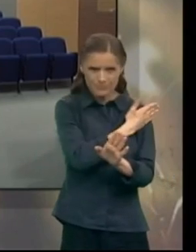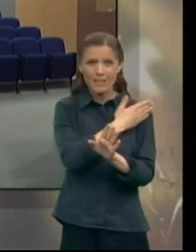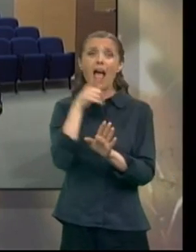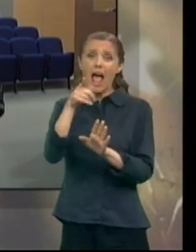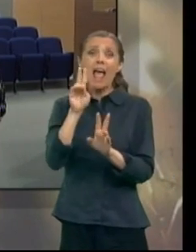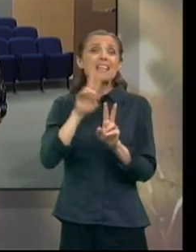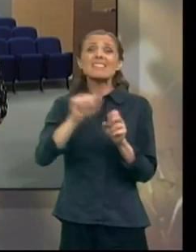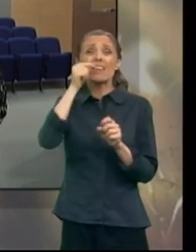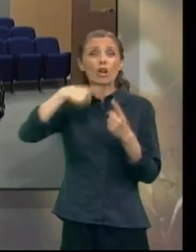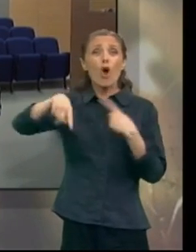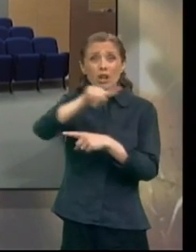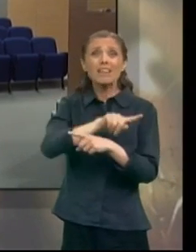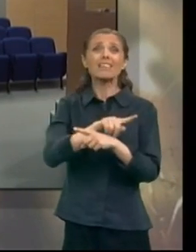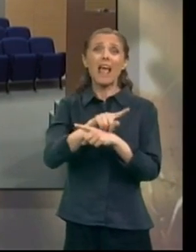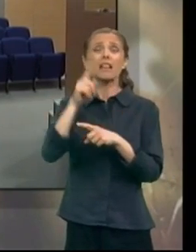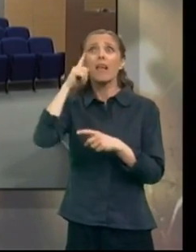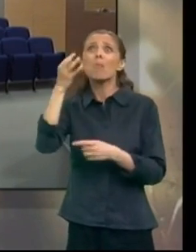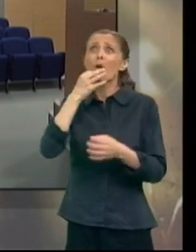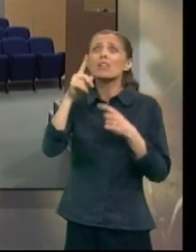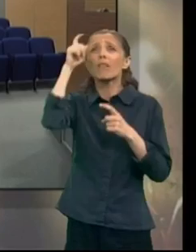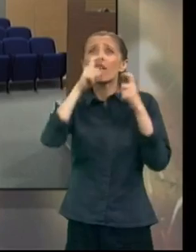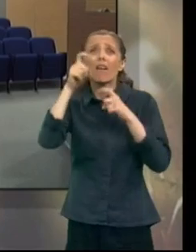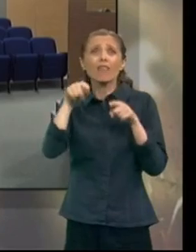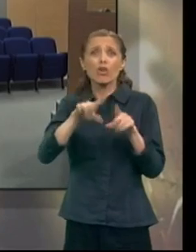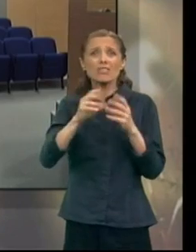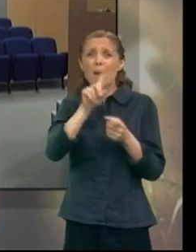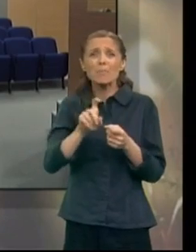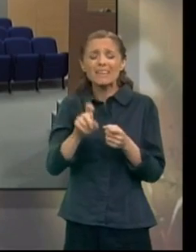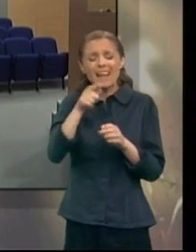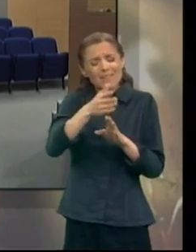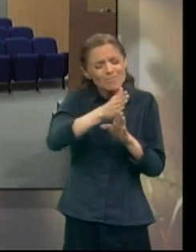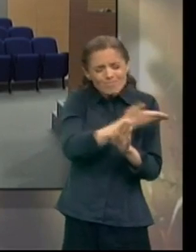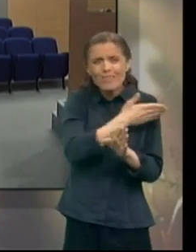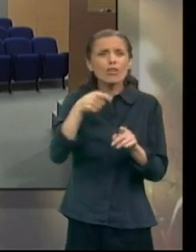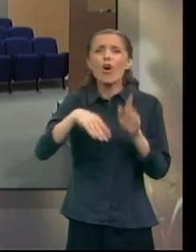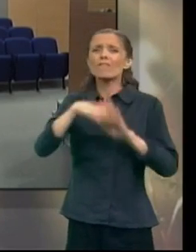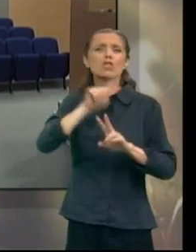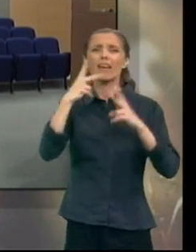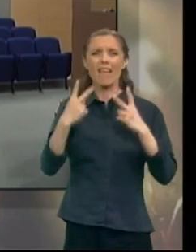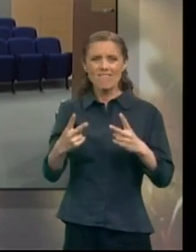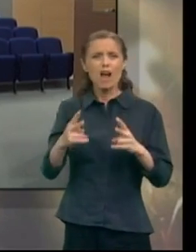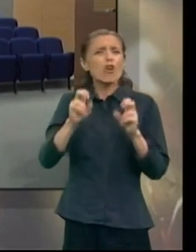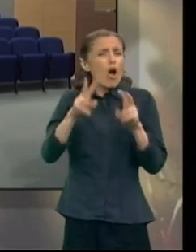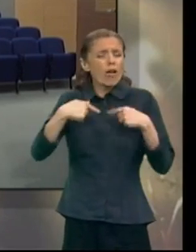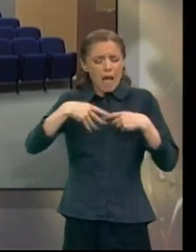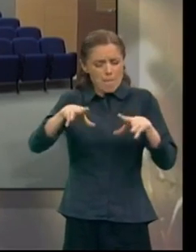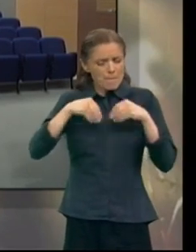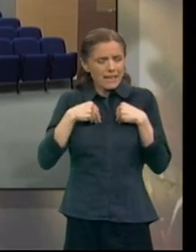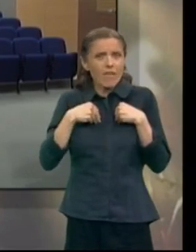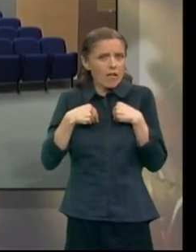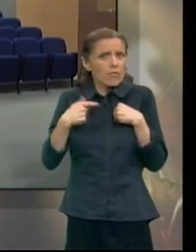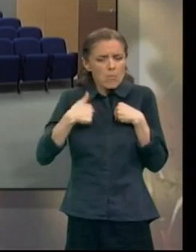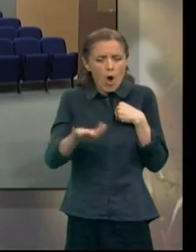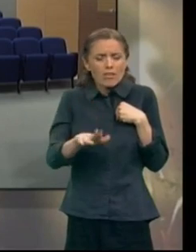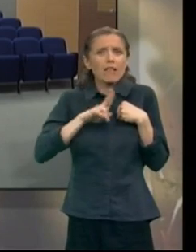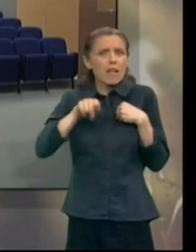postavljaju roditelji, vi preskačete tu granicu i sva ta pitanja postaju sad nevažna. Vi ste to prihvatili, to je to. To